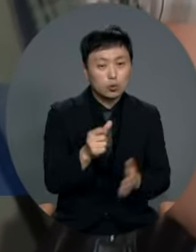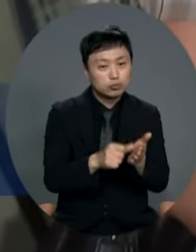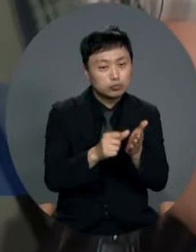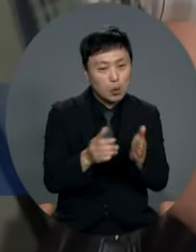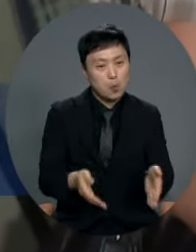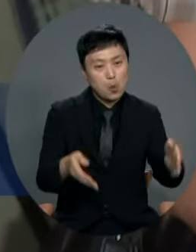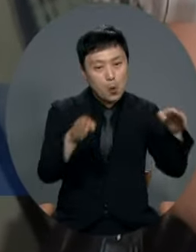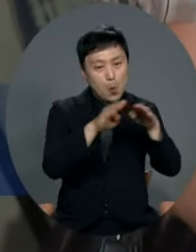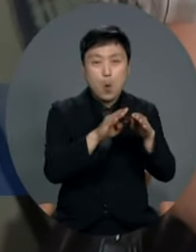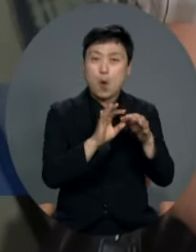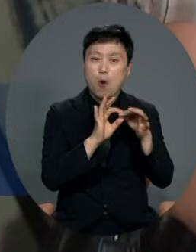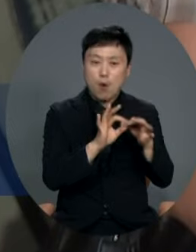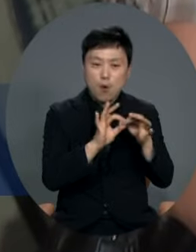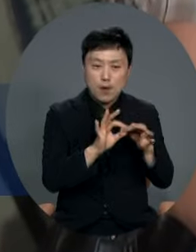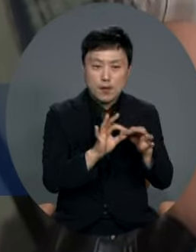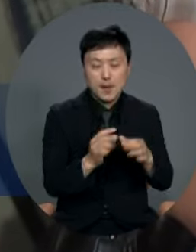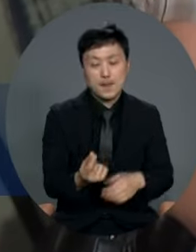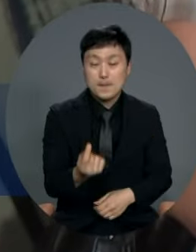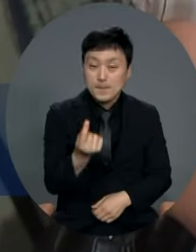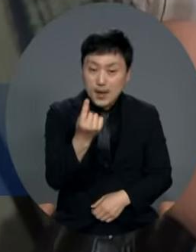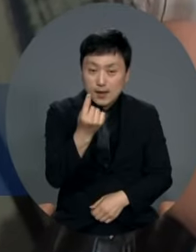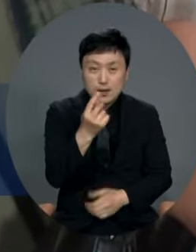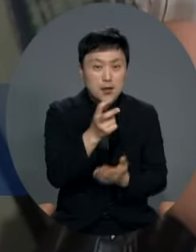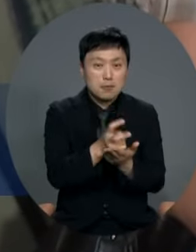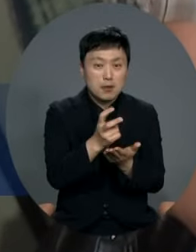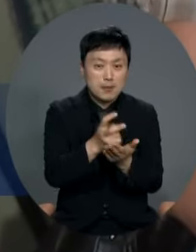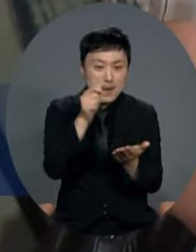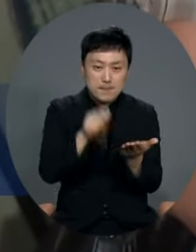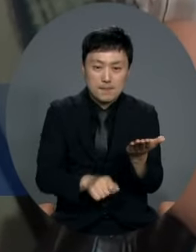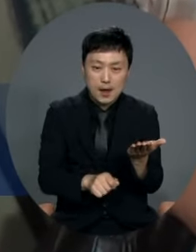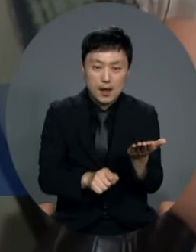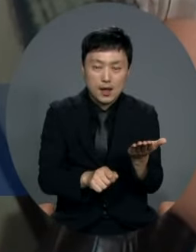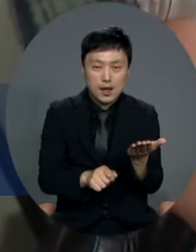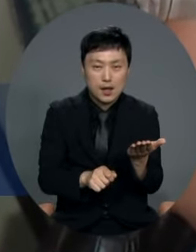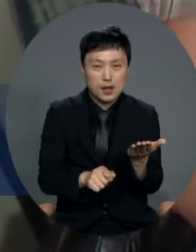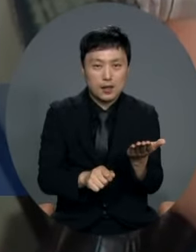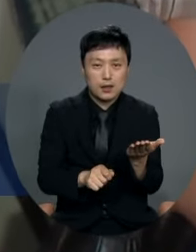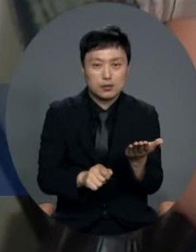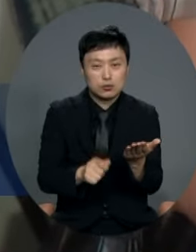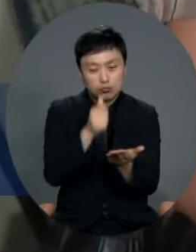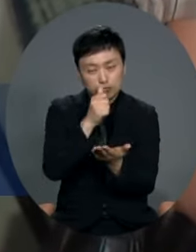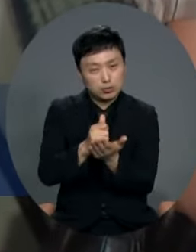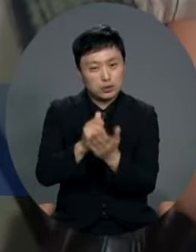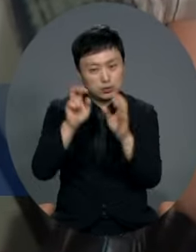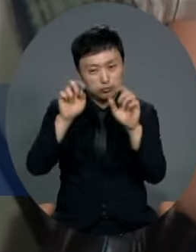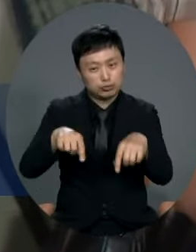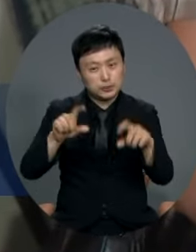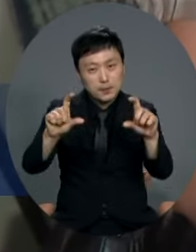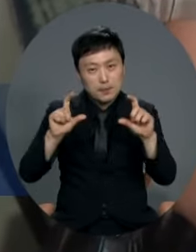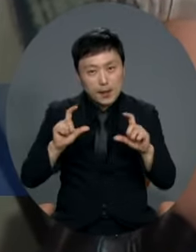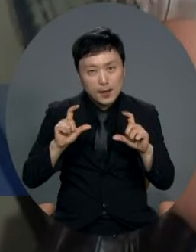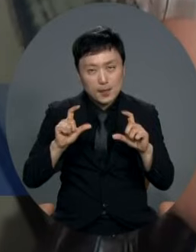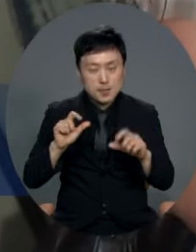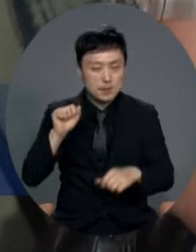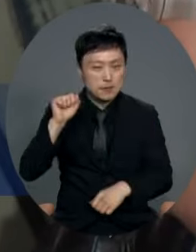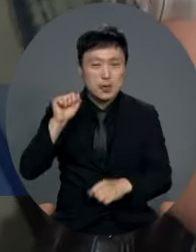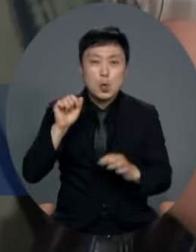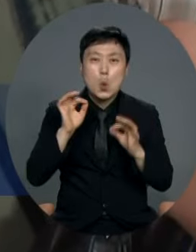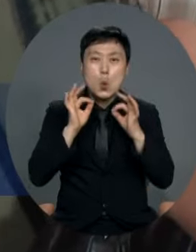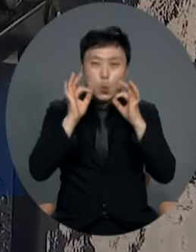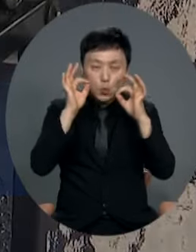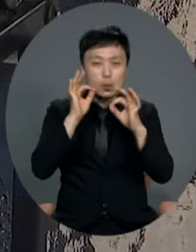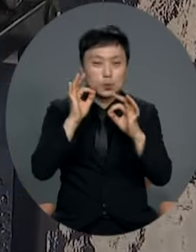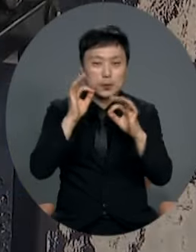규정에 힘써서 보다 빠른 시간 안에 법안이 통과되고 또다시 계속 무죄가 나올 수 있게끔 투쟁하도록 할